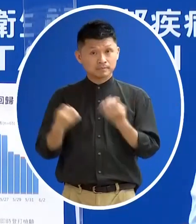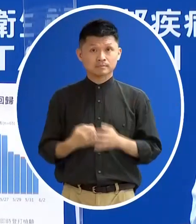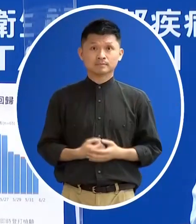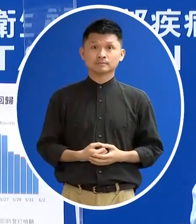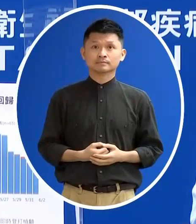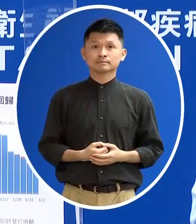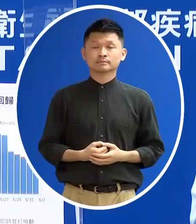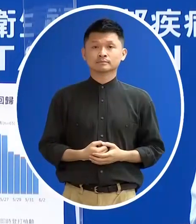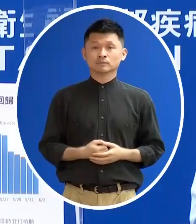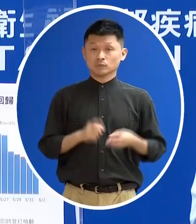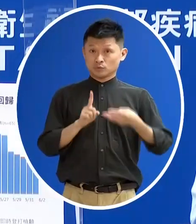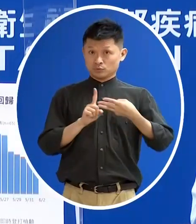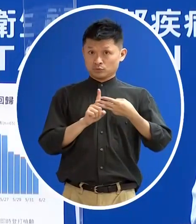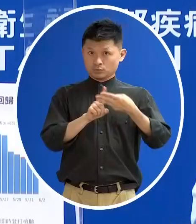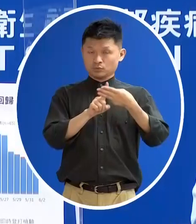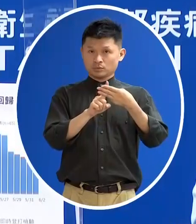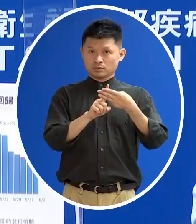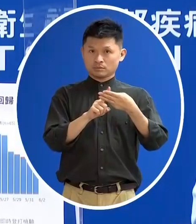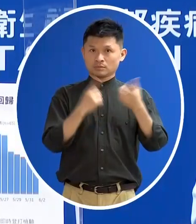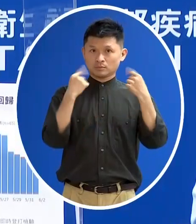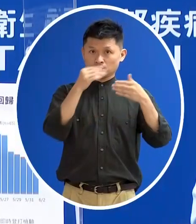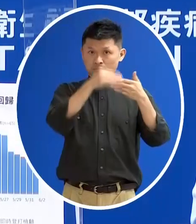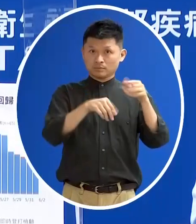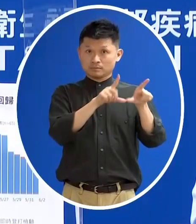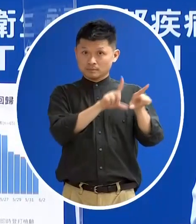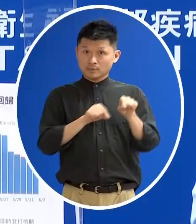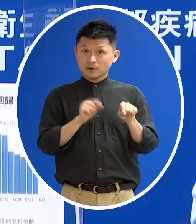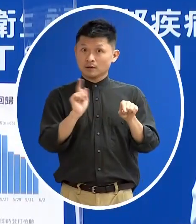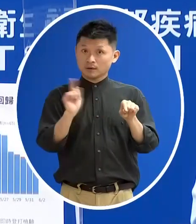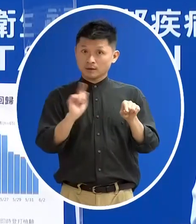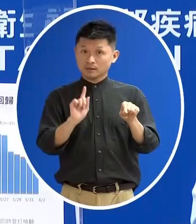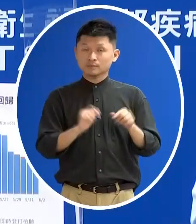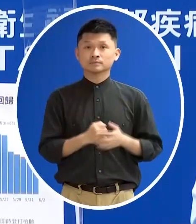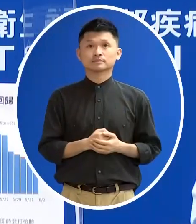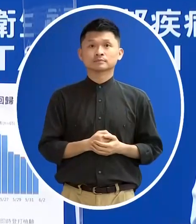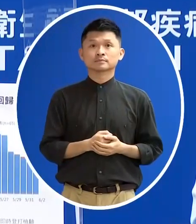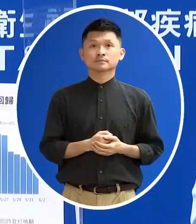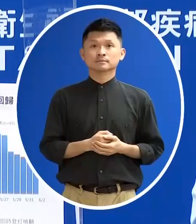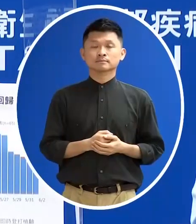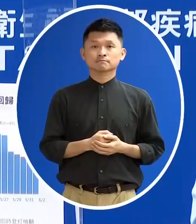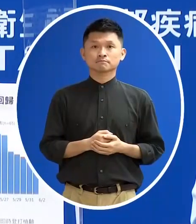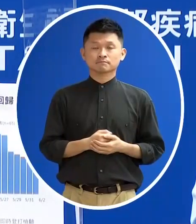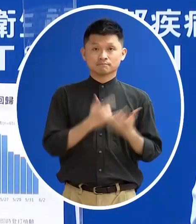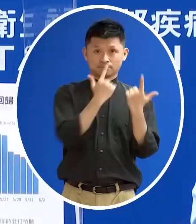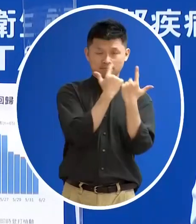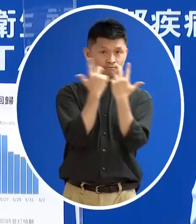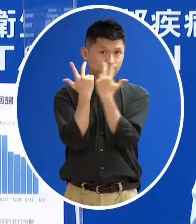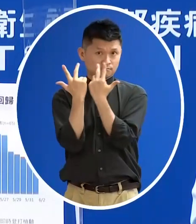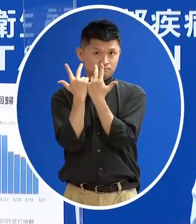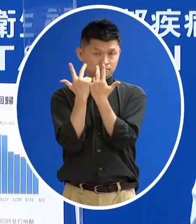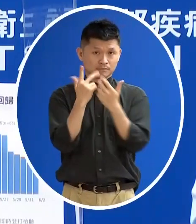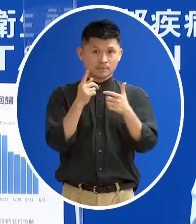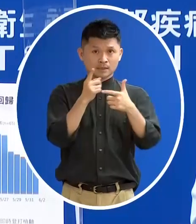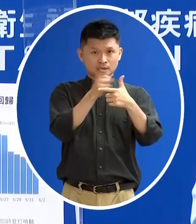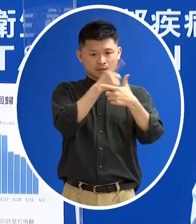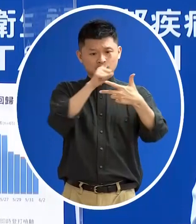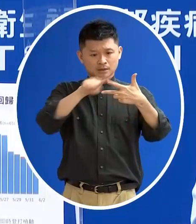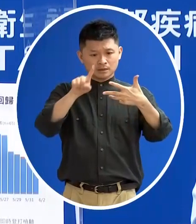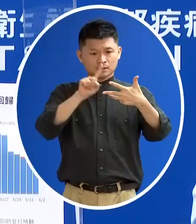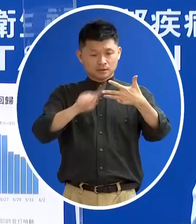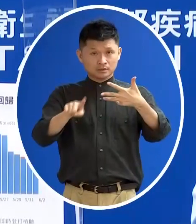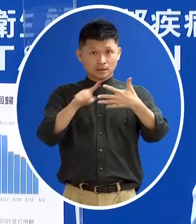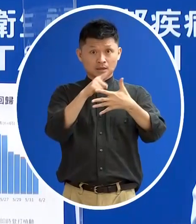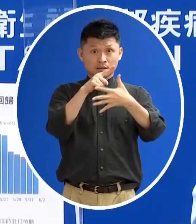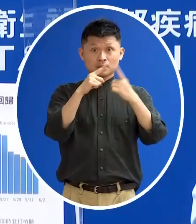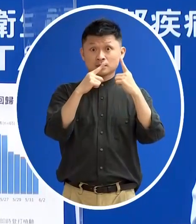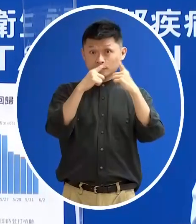家主要的分配的原则还是一样，大家看到就是说我们根据双北地区第一类到第三类的人